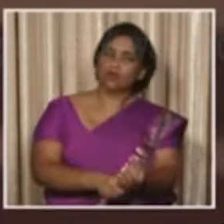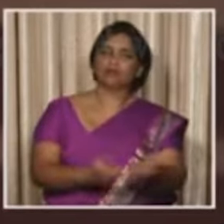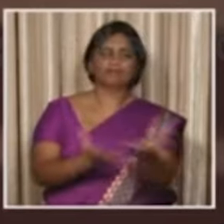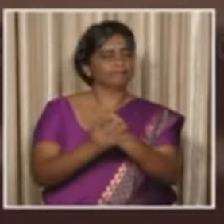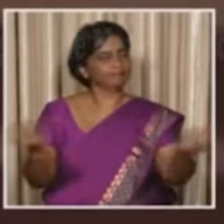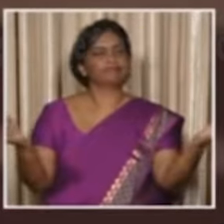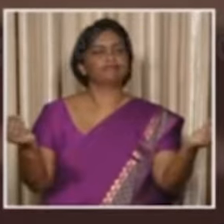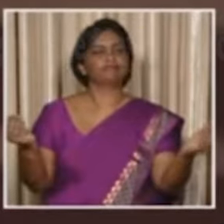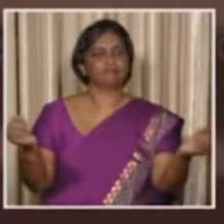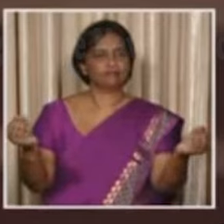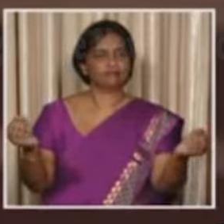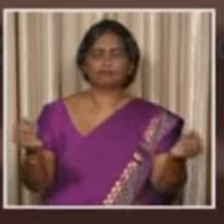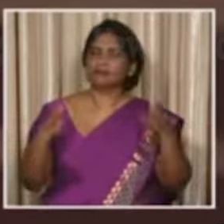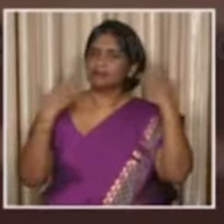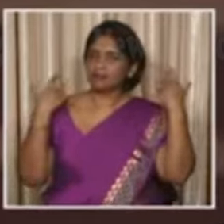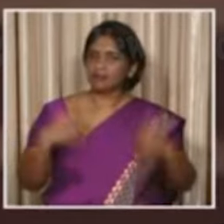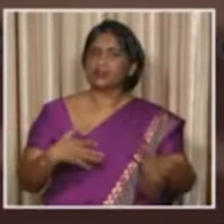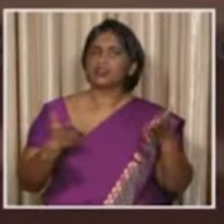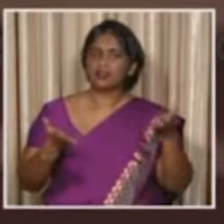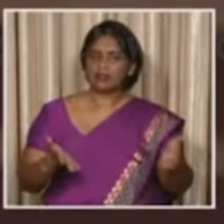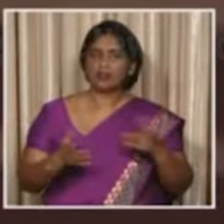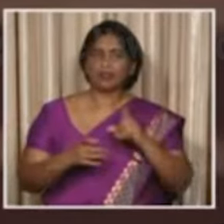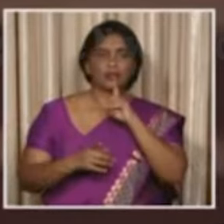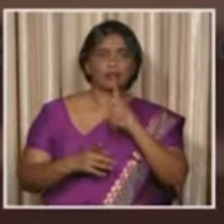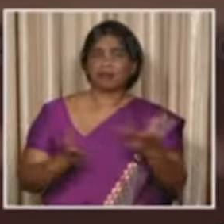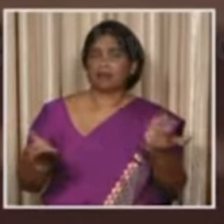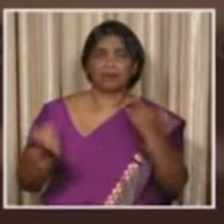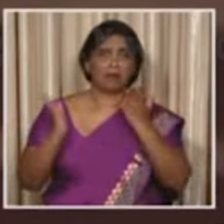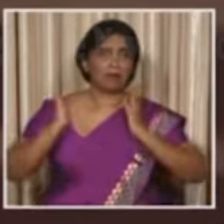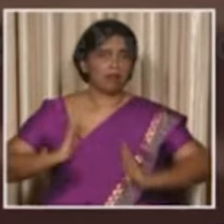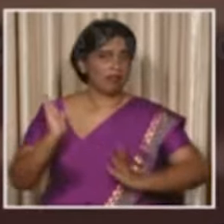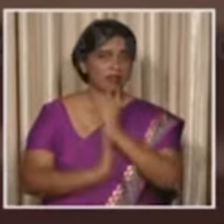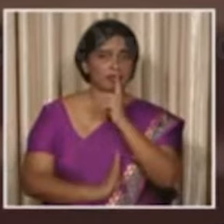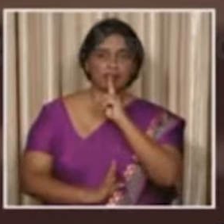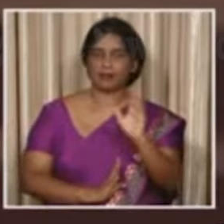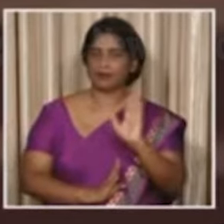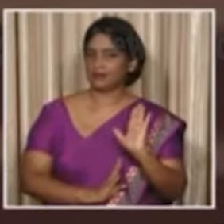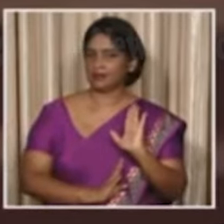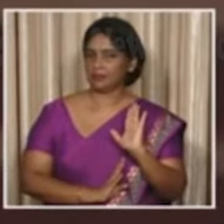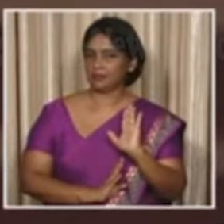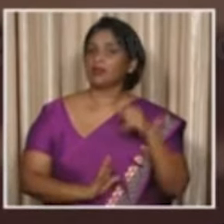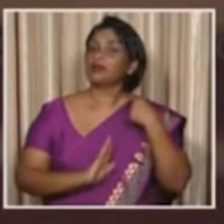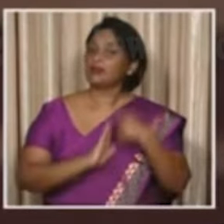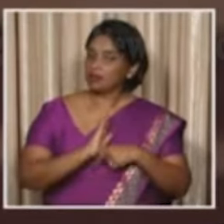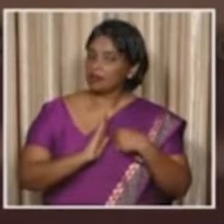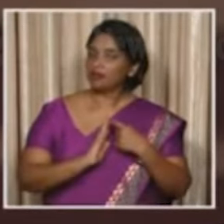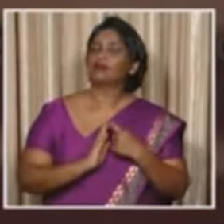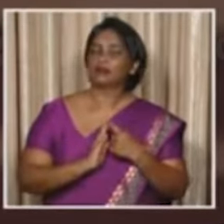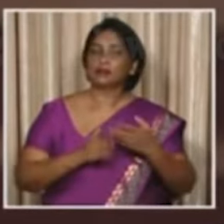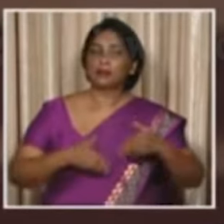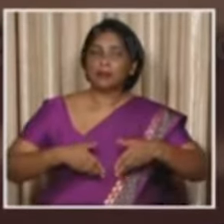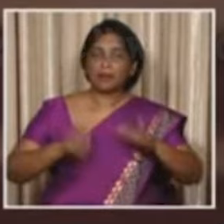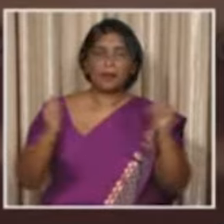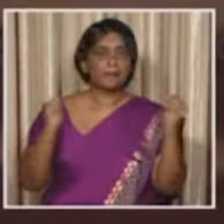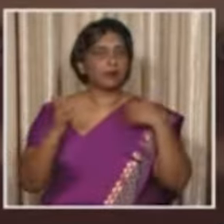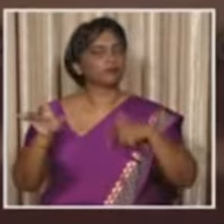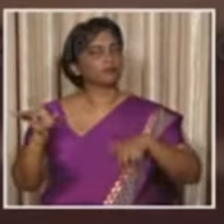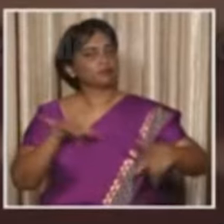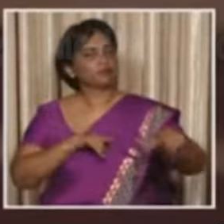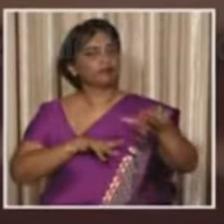කරන්න ඕනේ. කරලා මේ එතකොට කියන්න එපා මේ මිනිසුගේ මාන හිමිකම් කියලා. හැබැයි මේ රටේ හැමෝටම මහපාරක බයක් නැතුව ඇවිදින්න